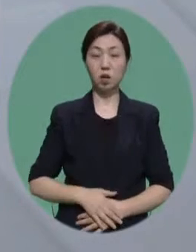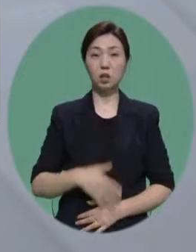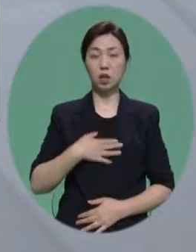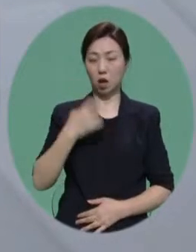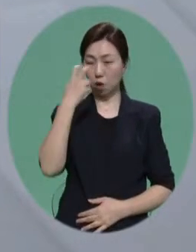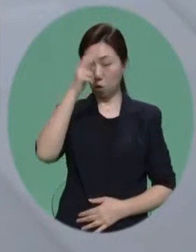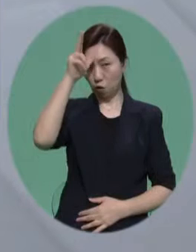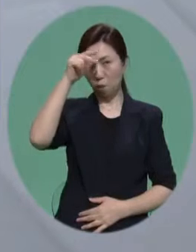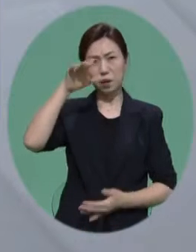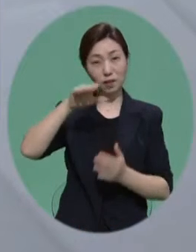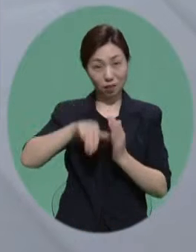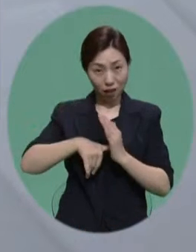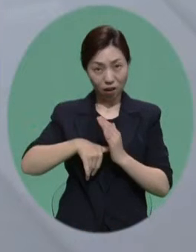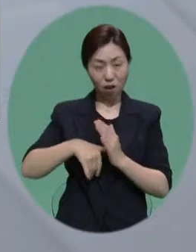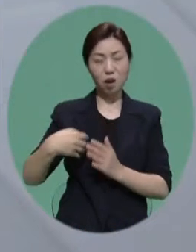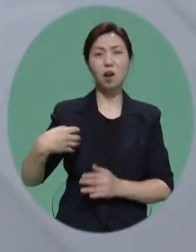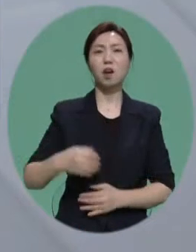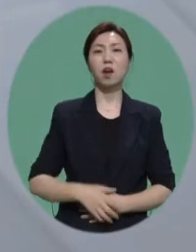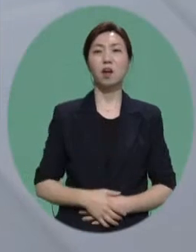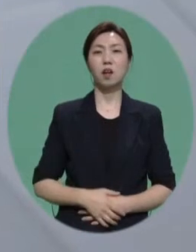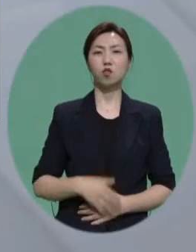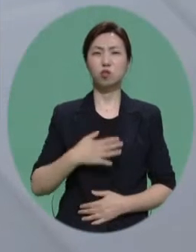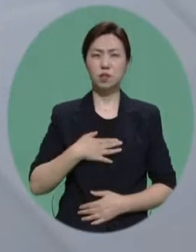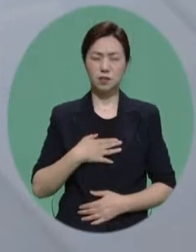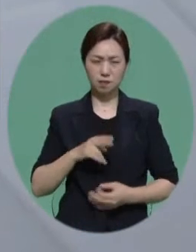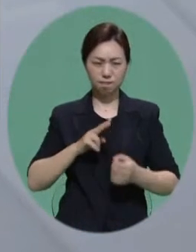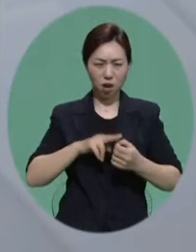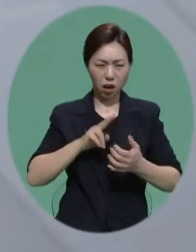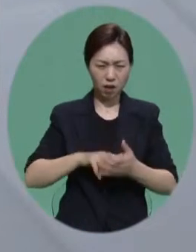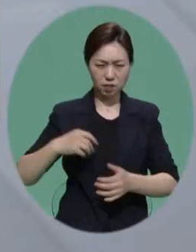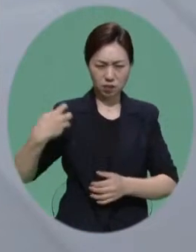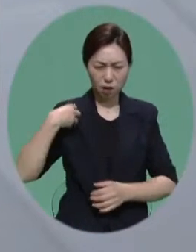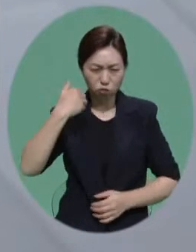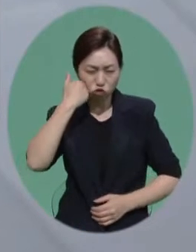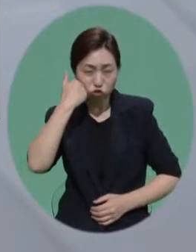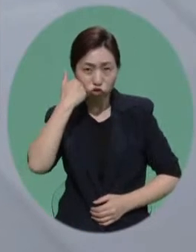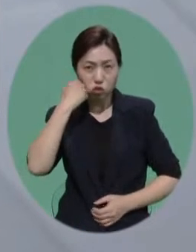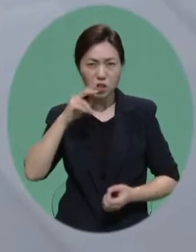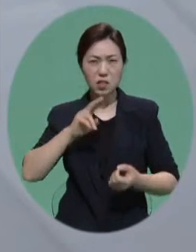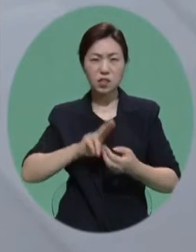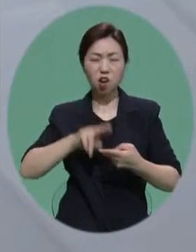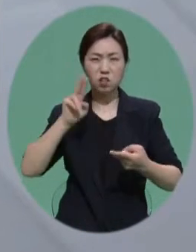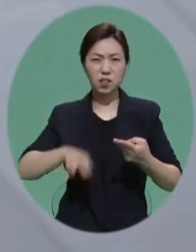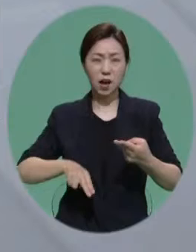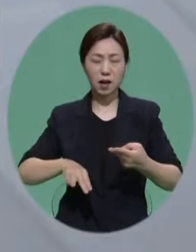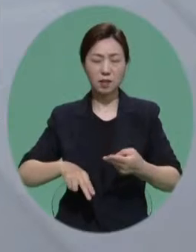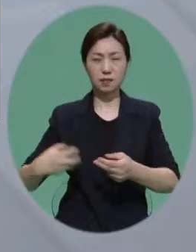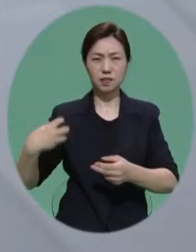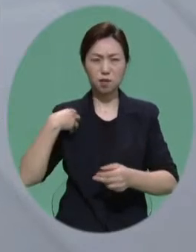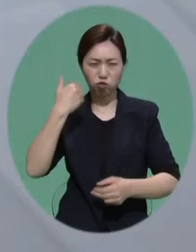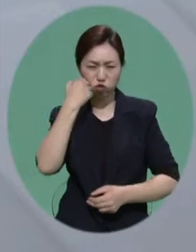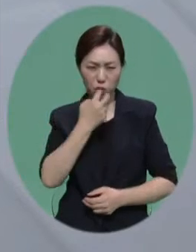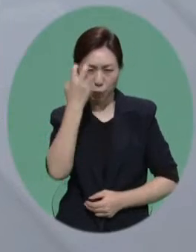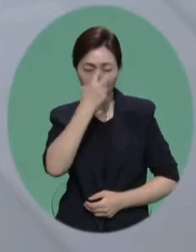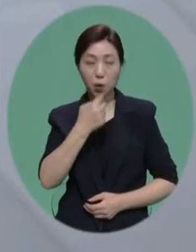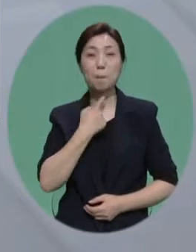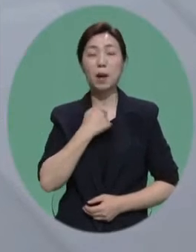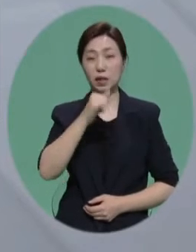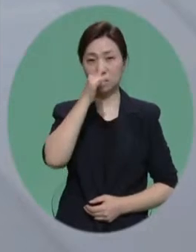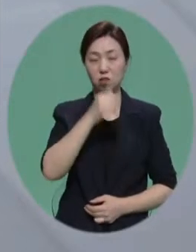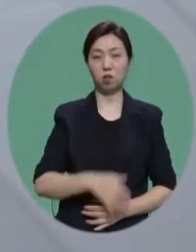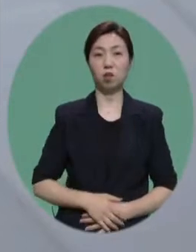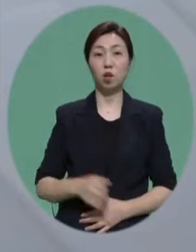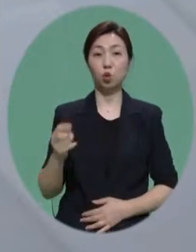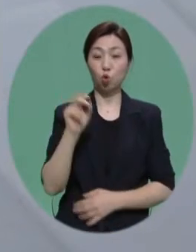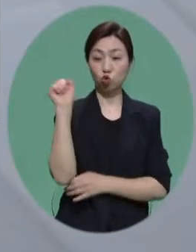수사해서 귀 책을 물었고 형사책임을 출금을 할 거에요 그리고 제가 암 운전자 과실이 라고 하는